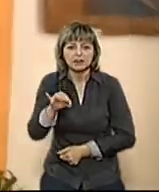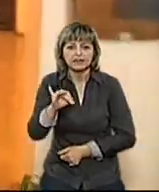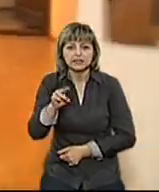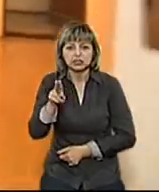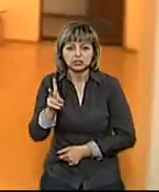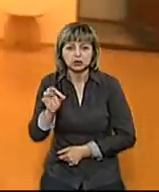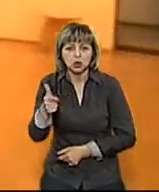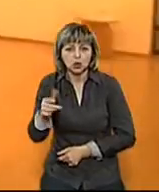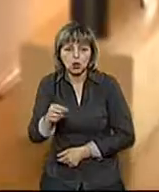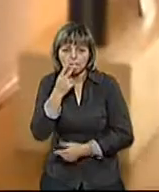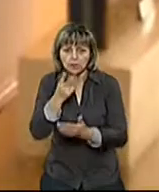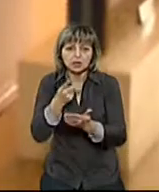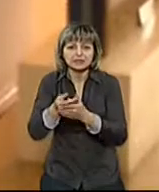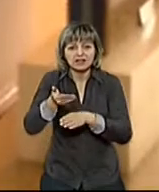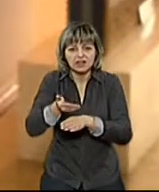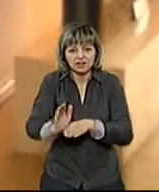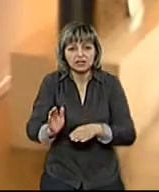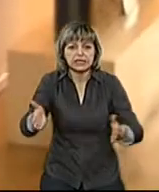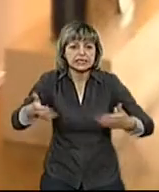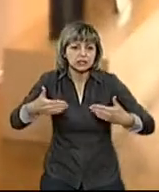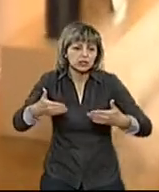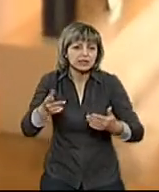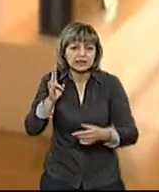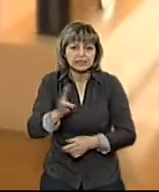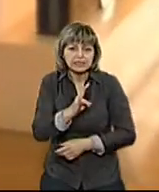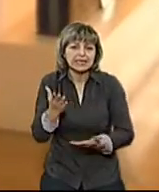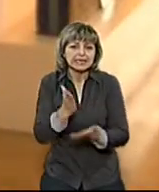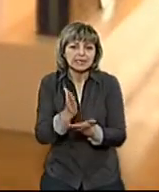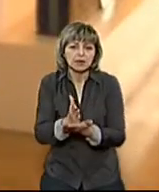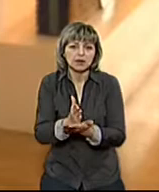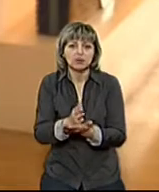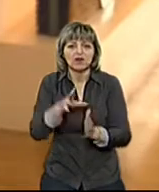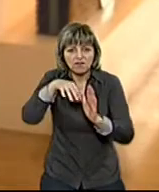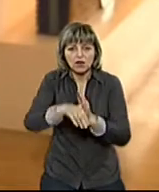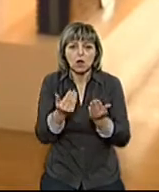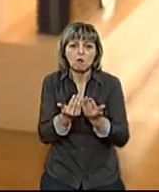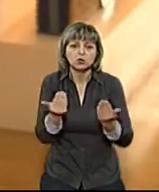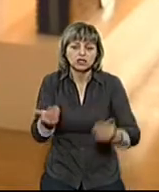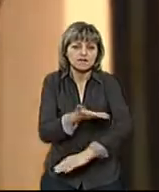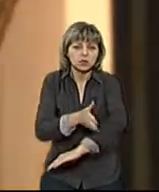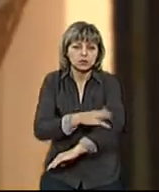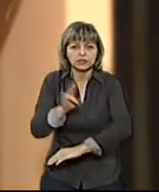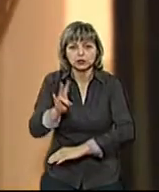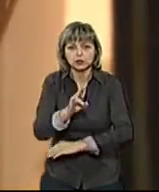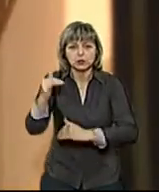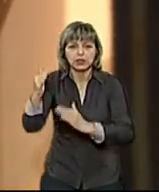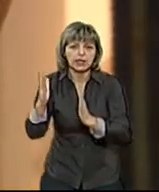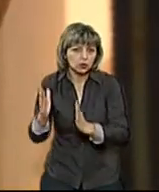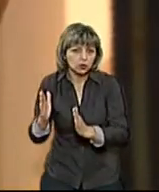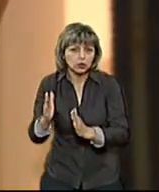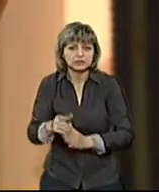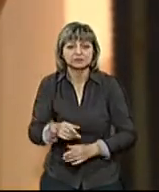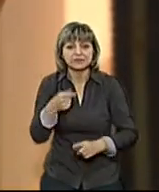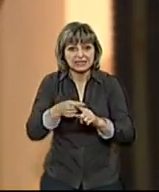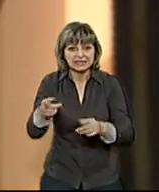Роман Зілінко показав фрагмент вощатинського іконостасу, який нині перебуває у музеї Волинської ікони. Іконостас Вощатинський до